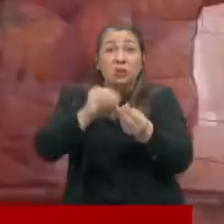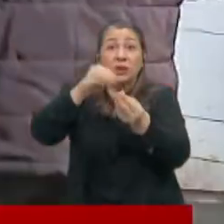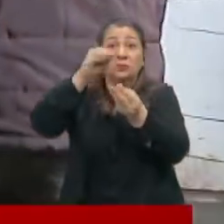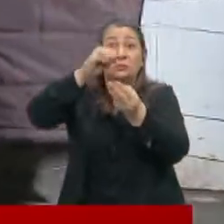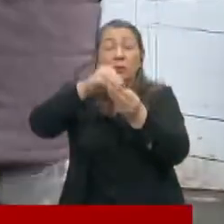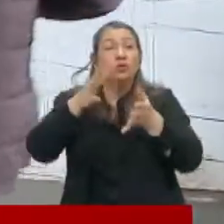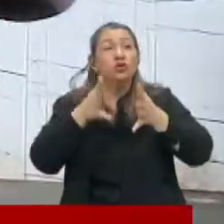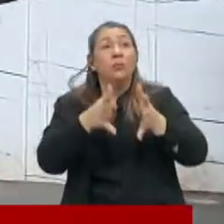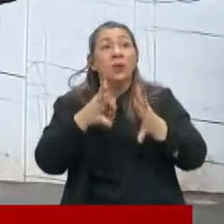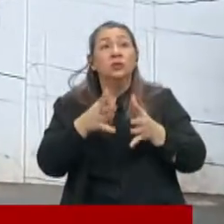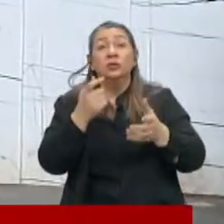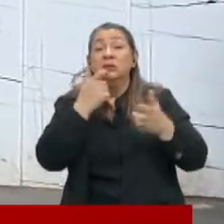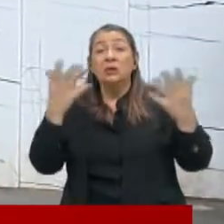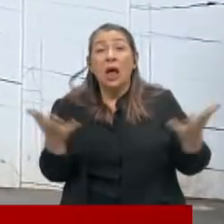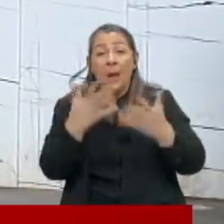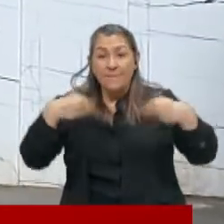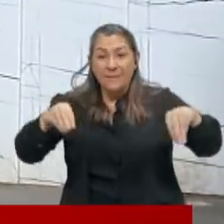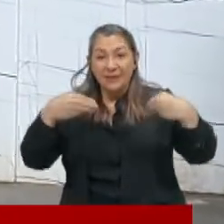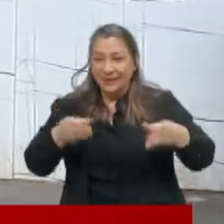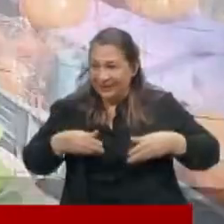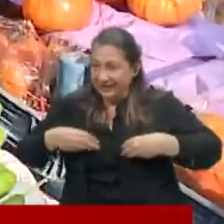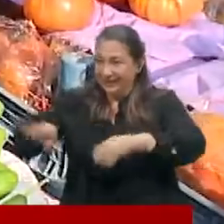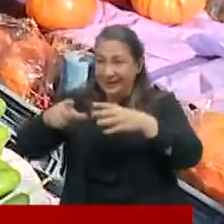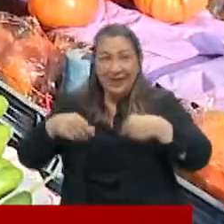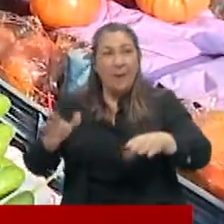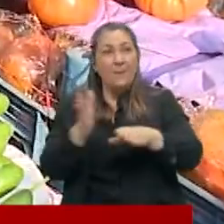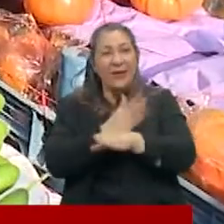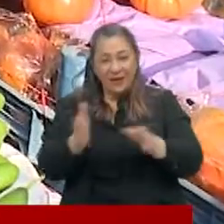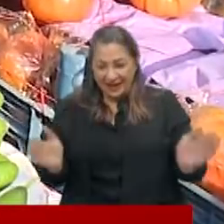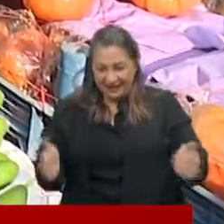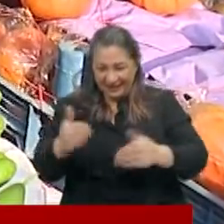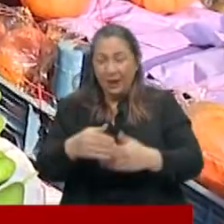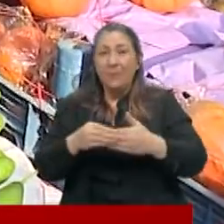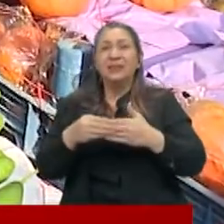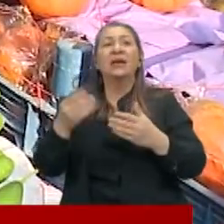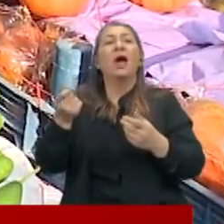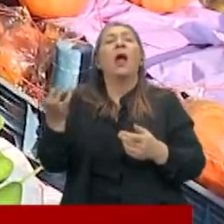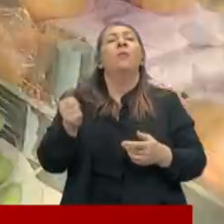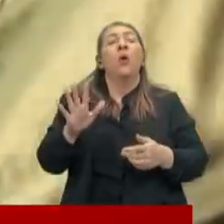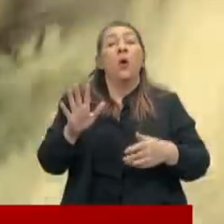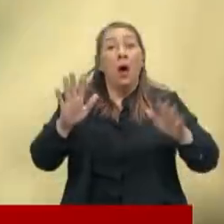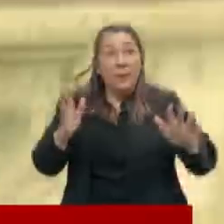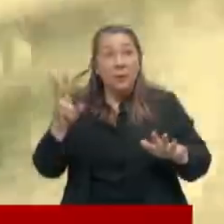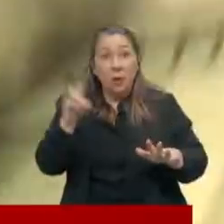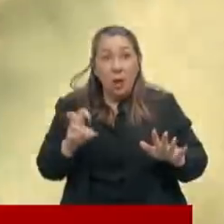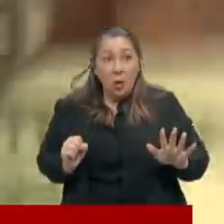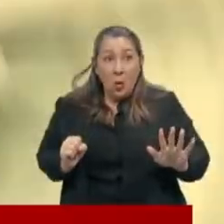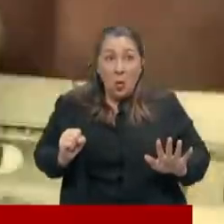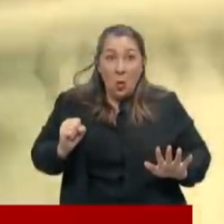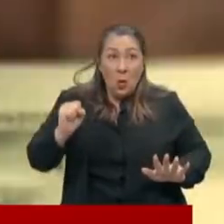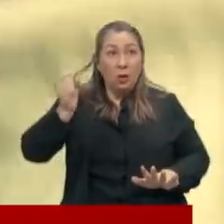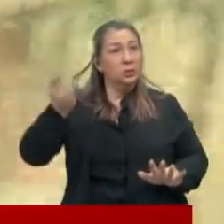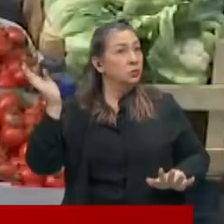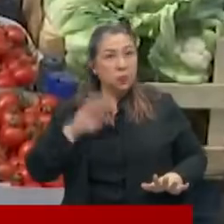yansıtılması, toptancılar uzun yıllardır pazarcılara sattıkları meyve sebze kasalarından para almıyorlardı ama dolardaki hızlı